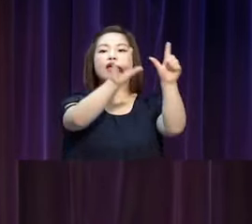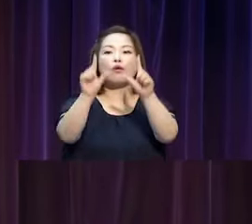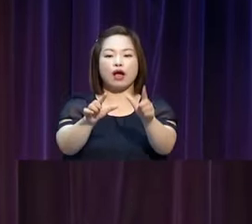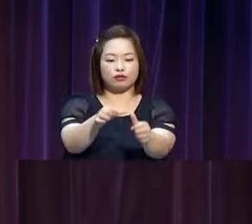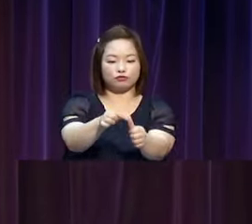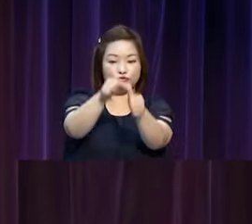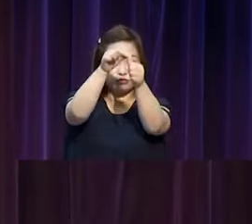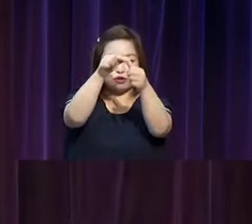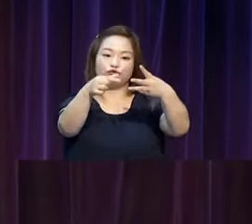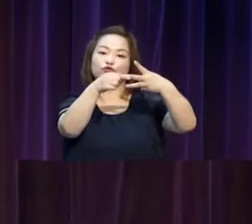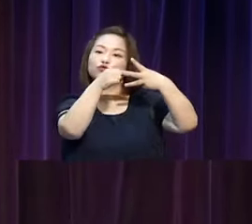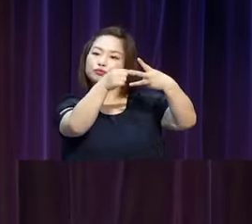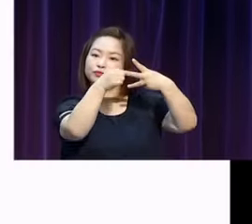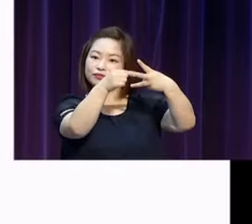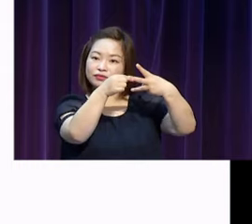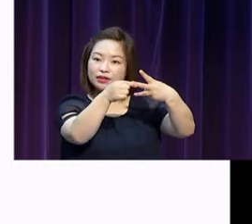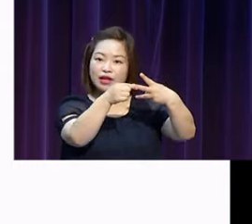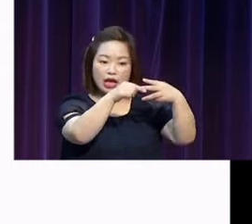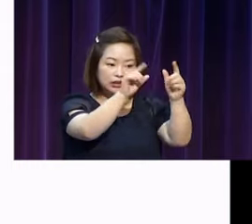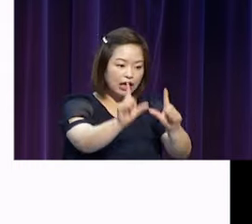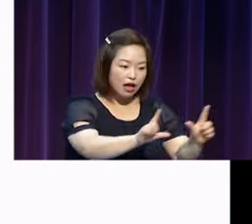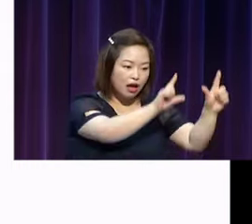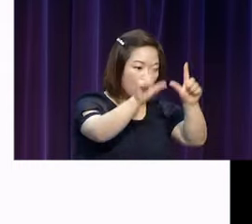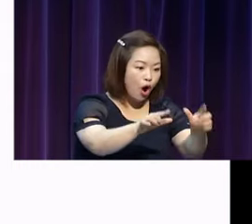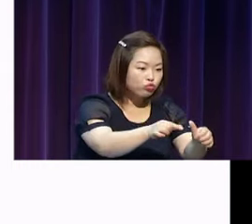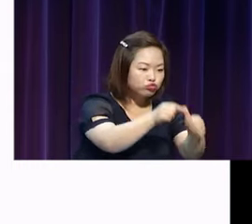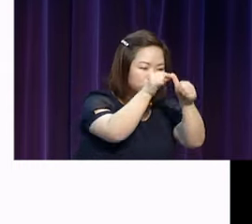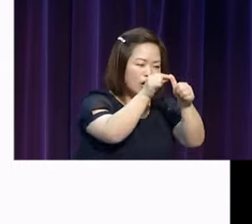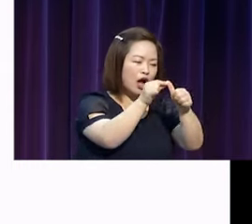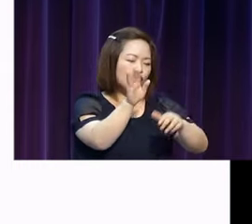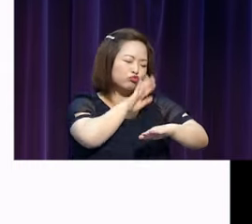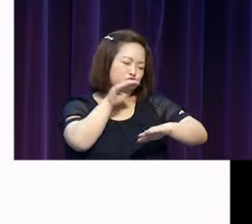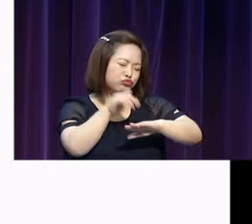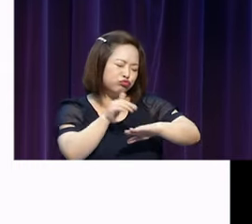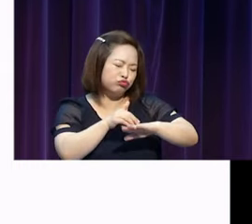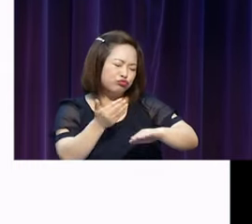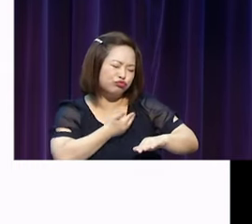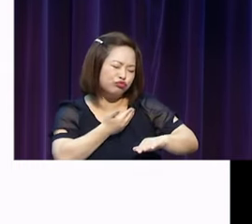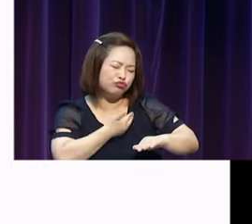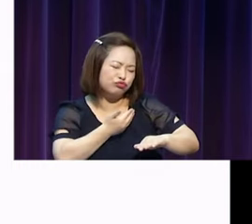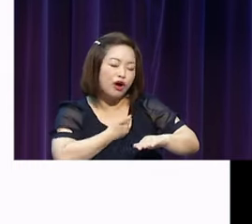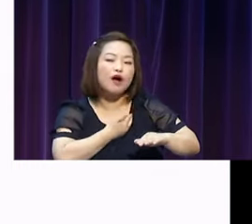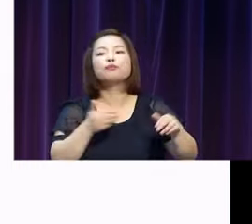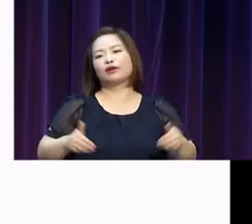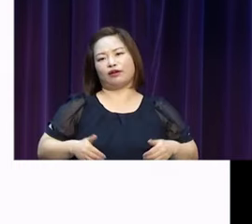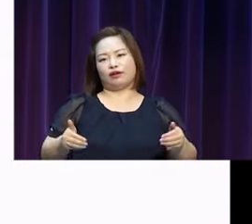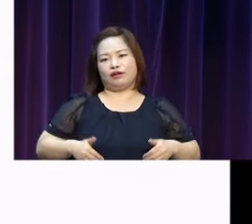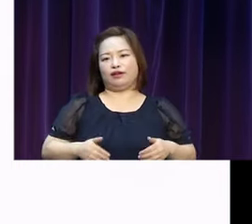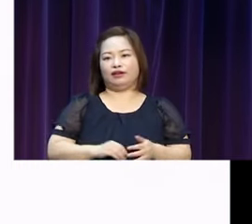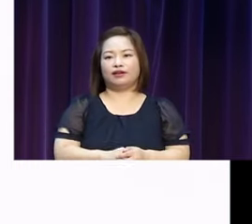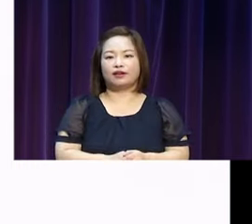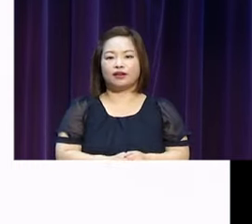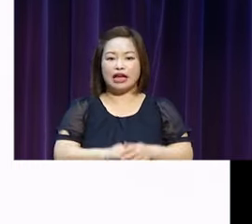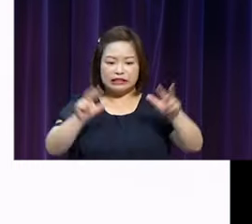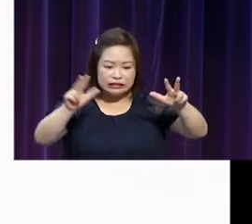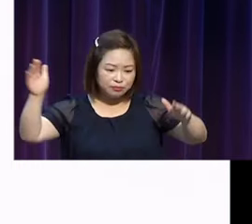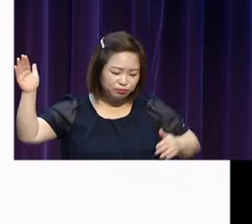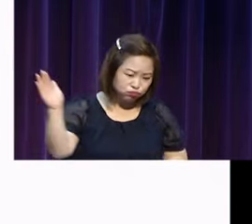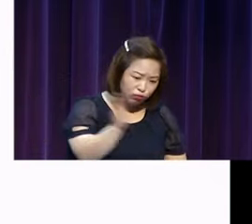것은 그냥 이루어지지는 않습니다. 훈련을 받아야 돼요. 여지껏 내 마음대로